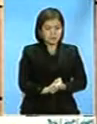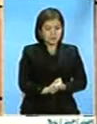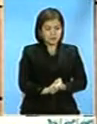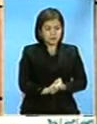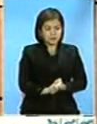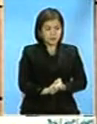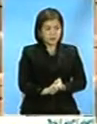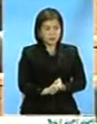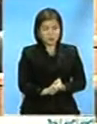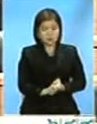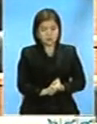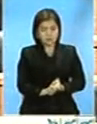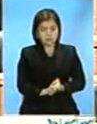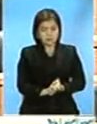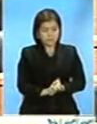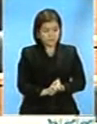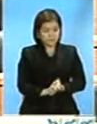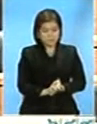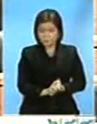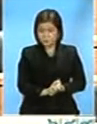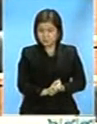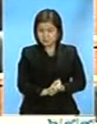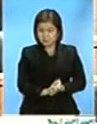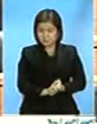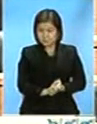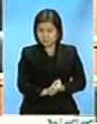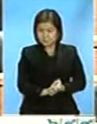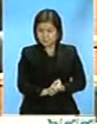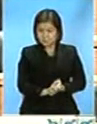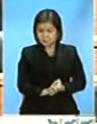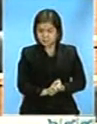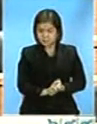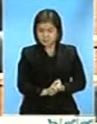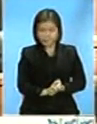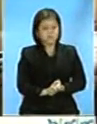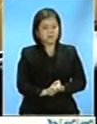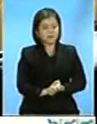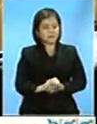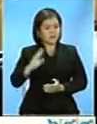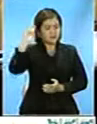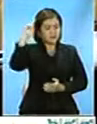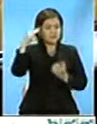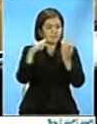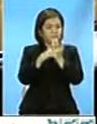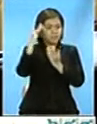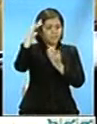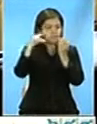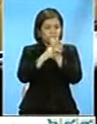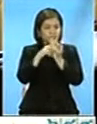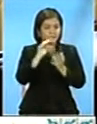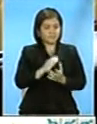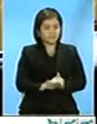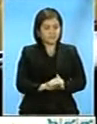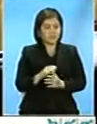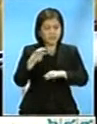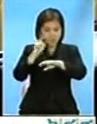วยวันนี้แปลภาษาอังกฤษลงไปในนั้นผมไม่ต้องบอกฉบับ ท่านประเสริฐฮะมีผู้ประท้วงแล้วครับผมว่าอ